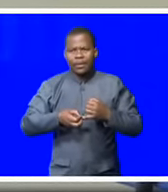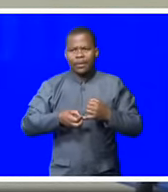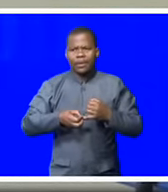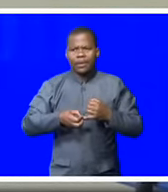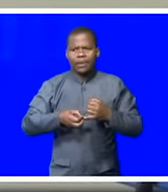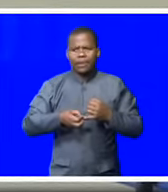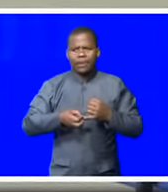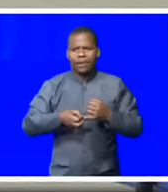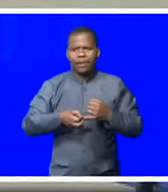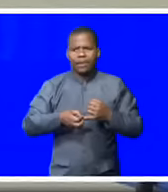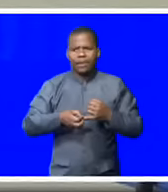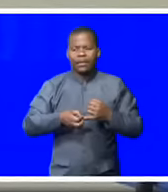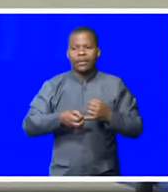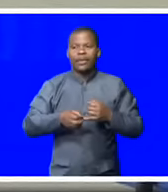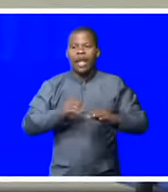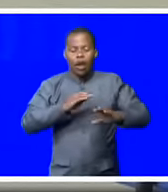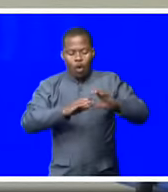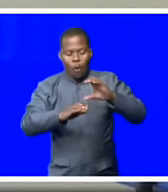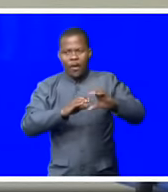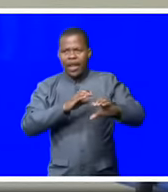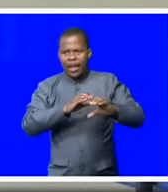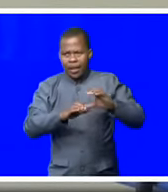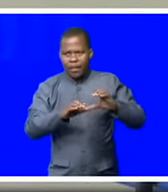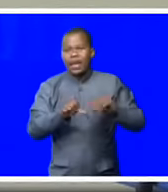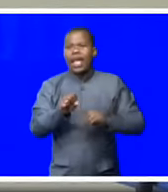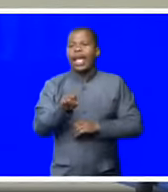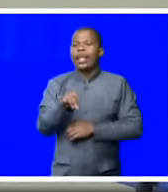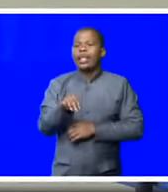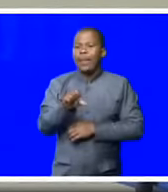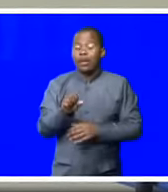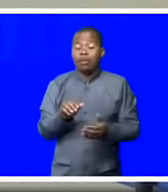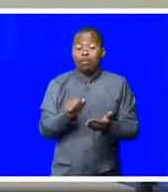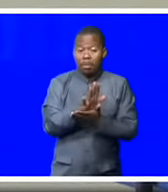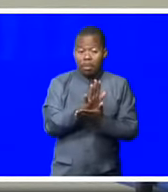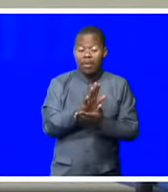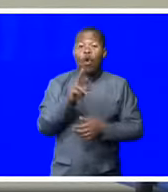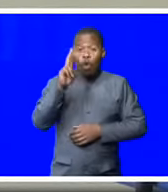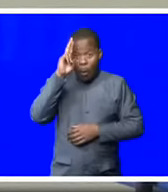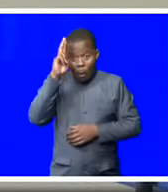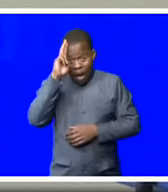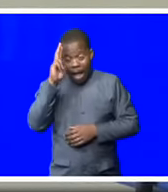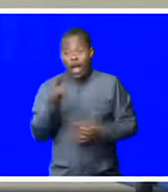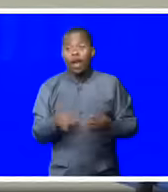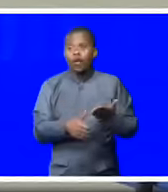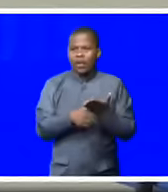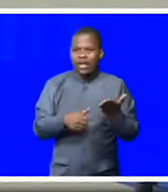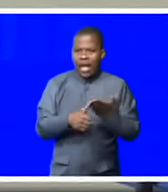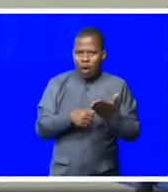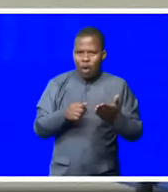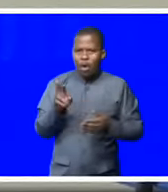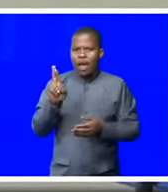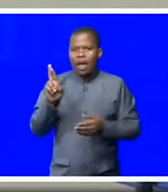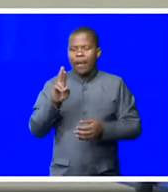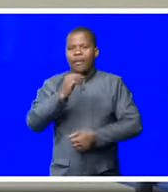siba so that sizoba sendela nema SMS reminders accordingly.